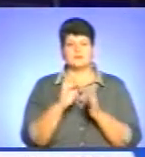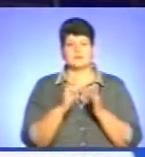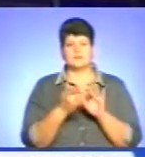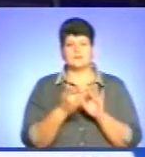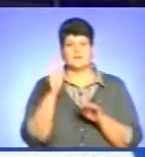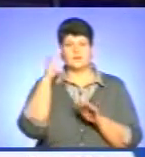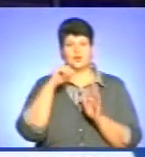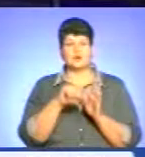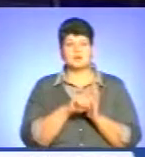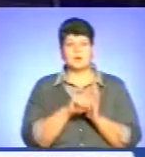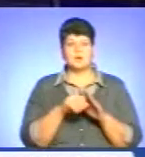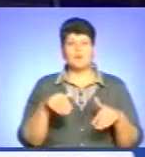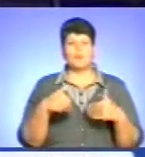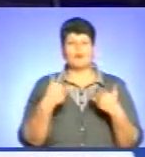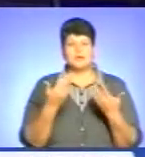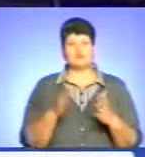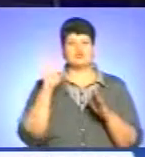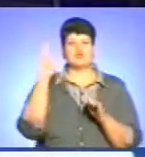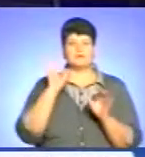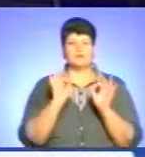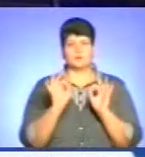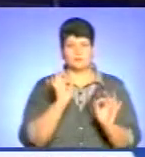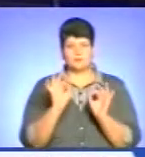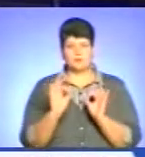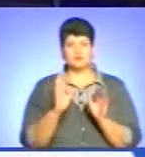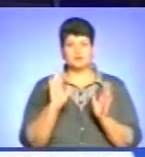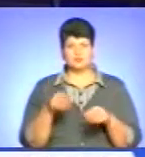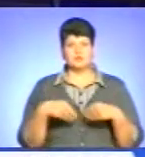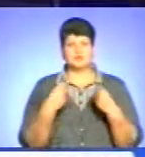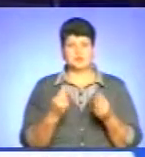«Тернопільводоканалу». Подачу води в нормальному режимі заплановано відновити